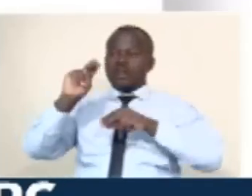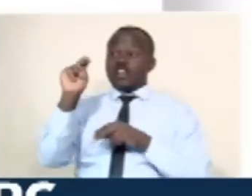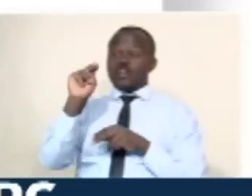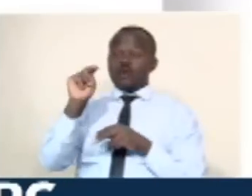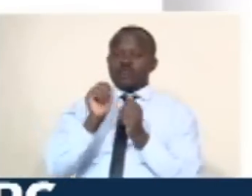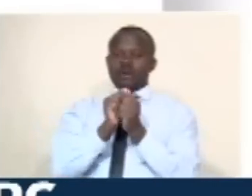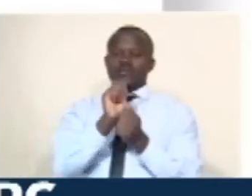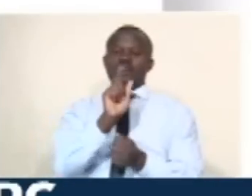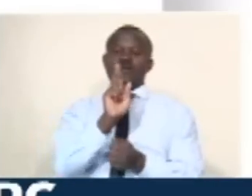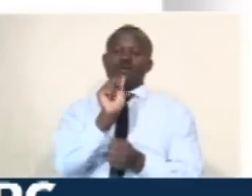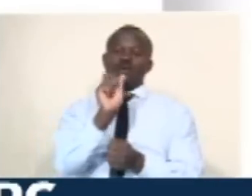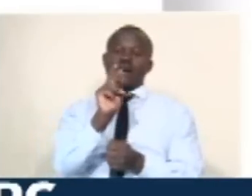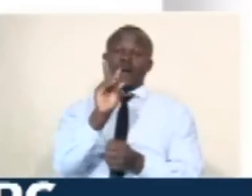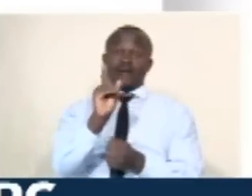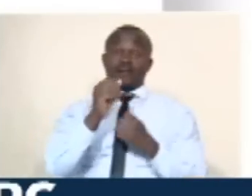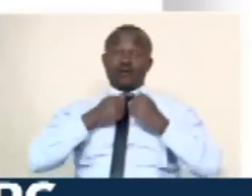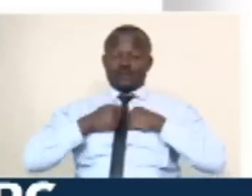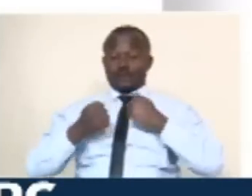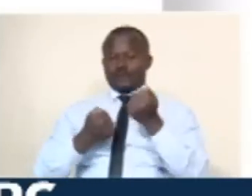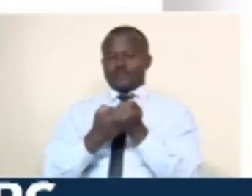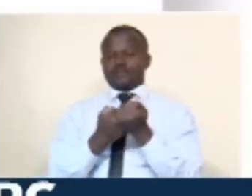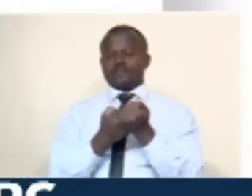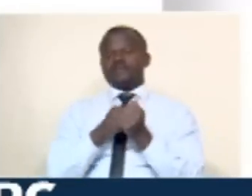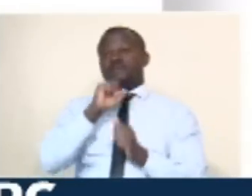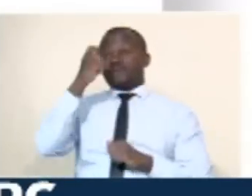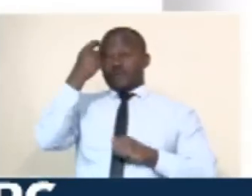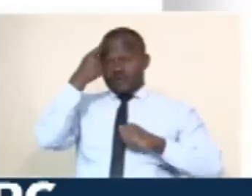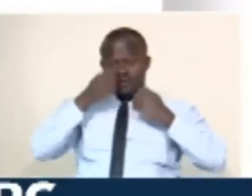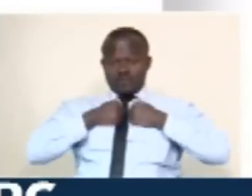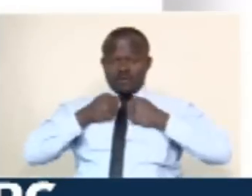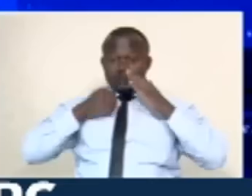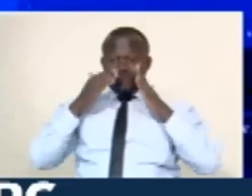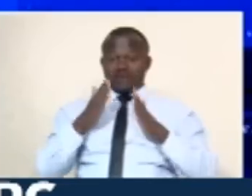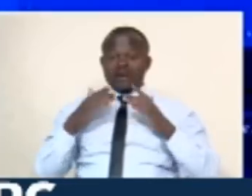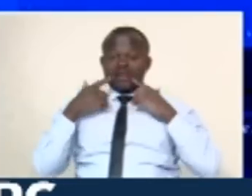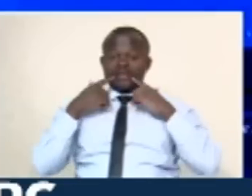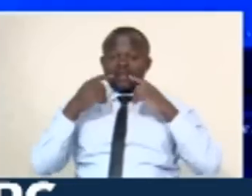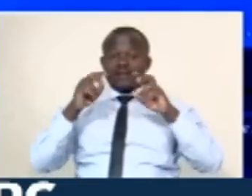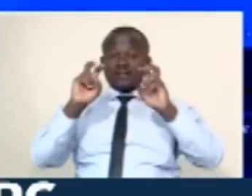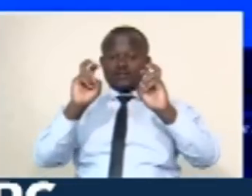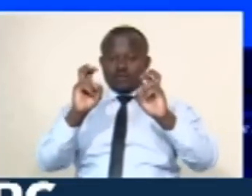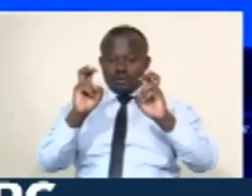rushyigikiye byimazeyo. Guverinoma y'u Rwanda yashimangiye ko imyitwarire ya guverinoma ya